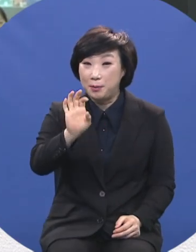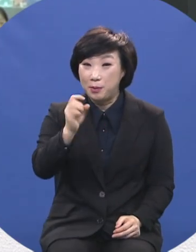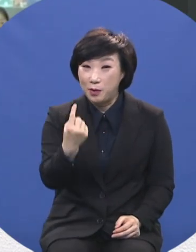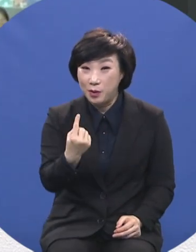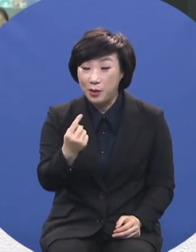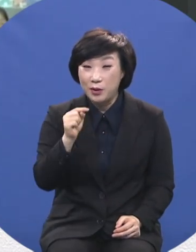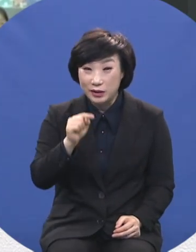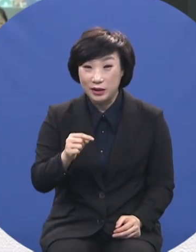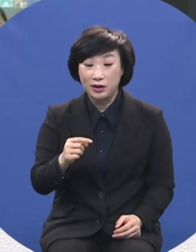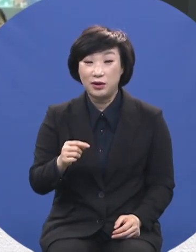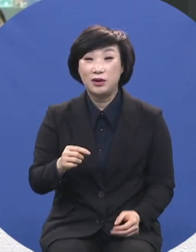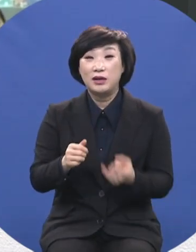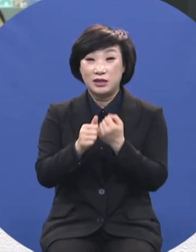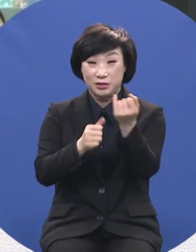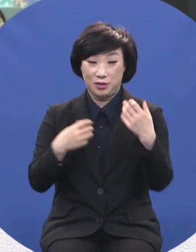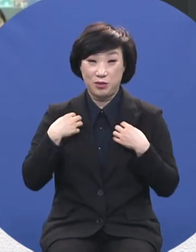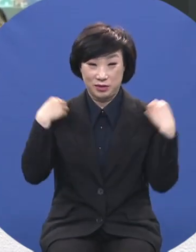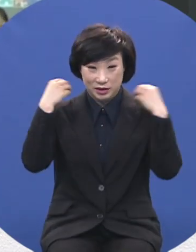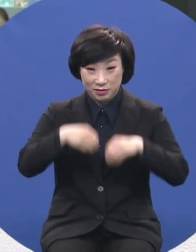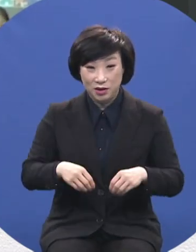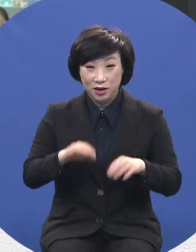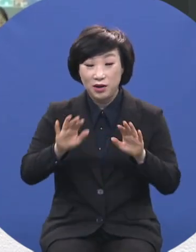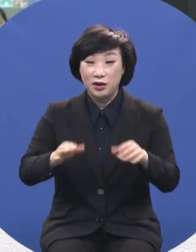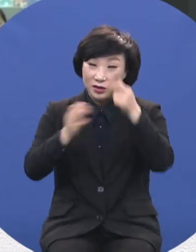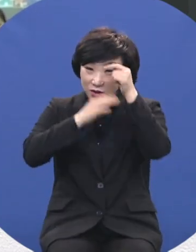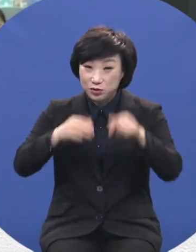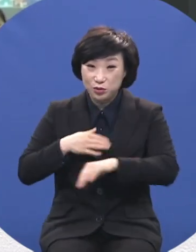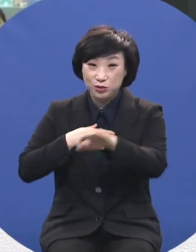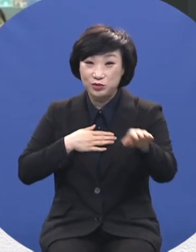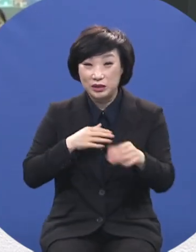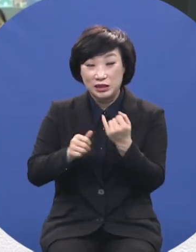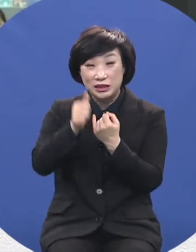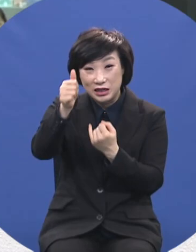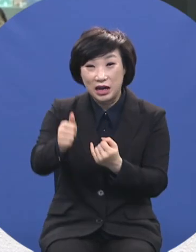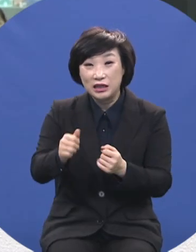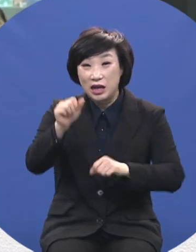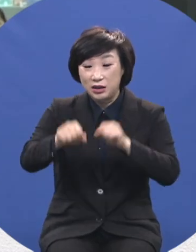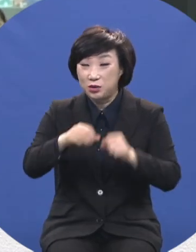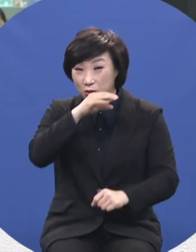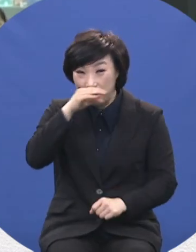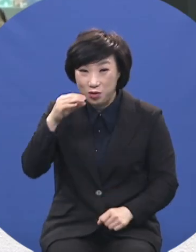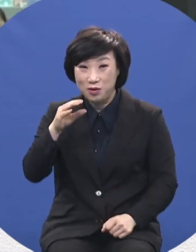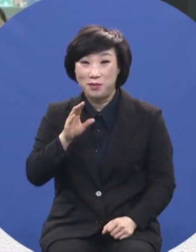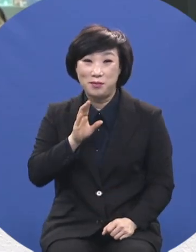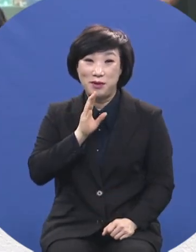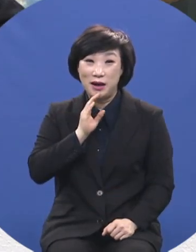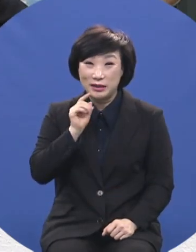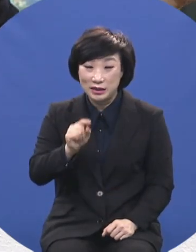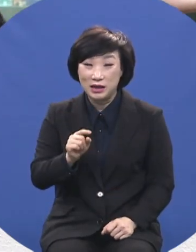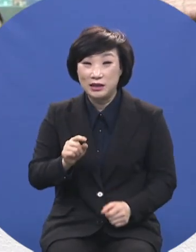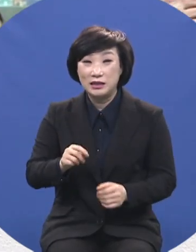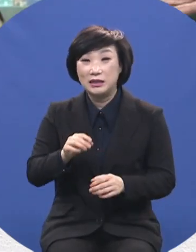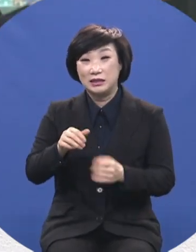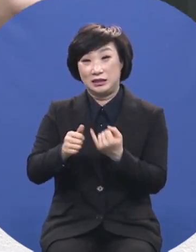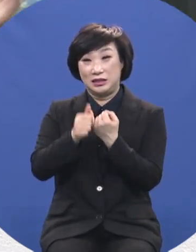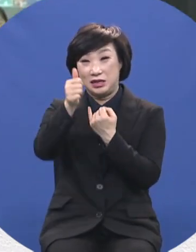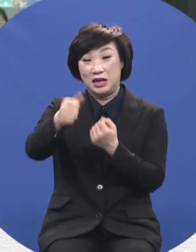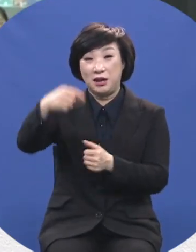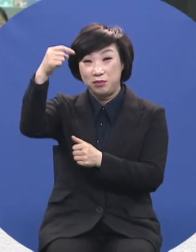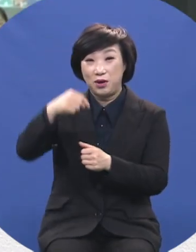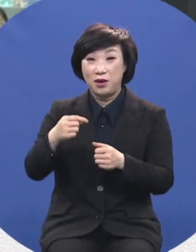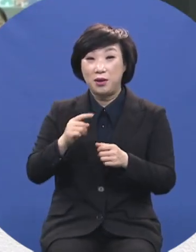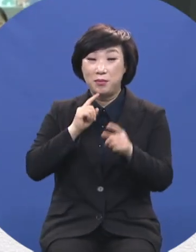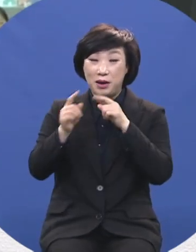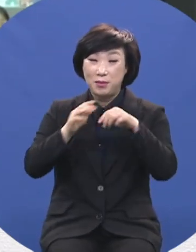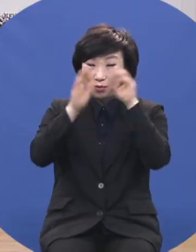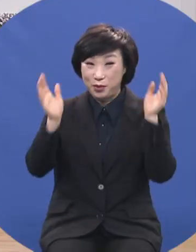옳은 행실이라고 했어요. 신랑 앞에 옳은 행실. 그 옳은 행실이 뭐냐? 신랑이 명령하고 간 얘기를